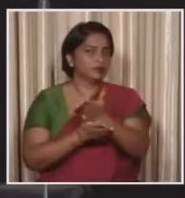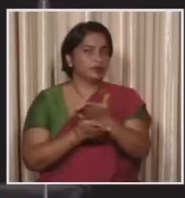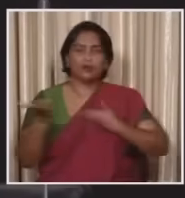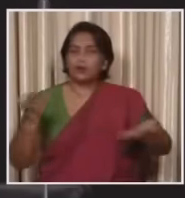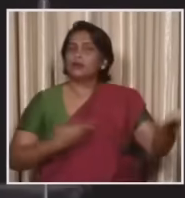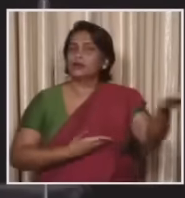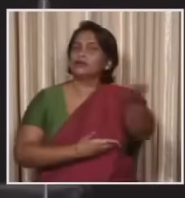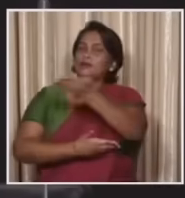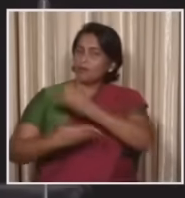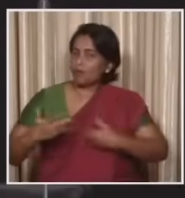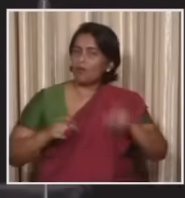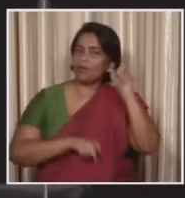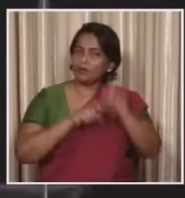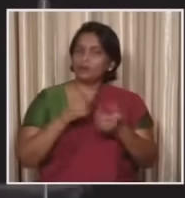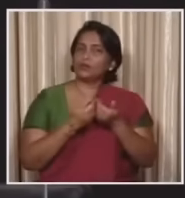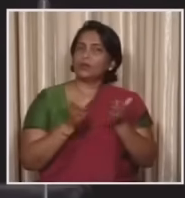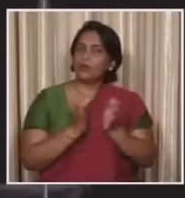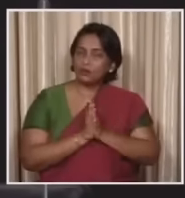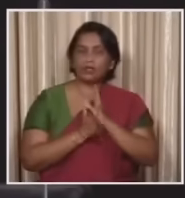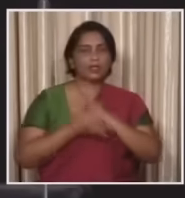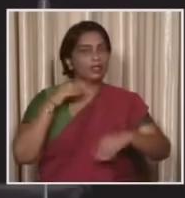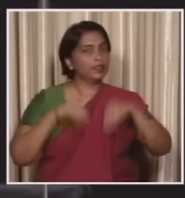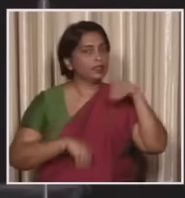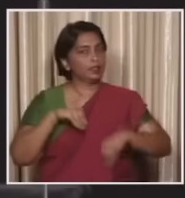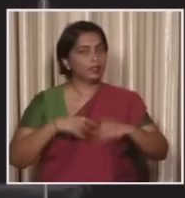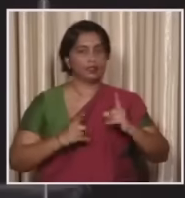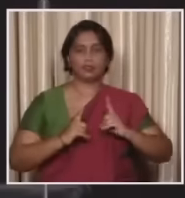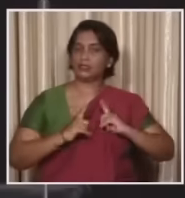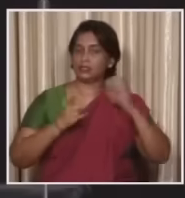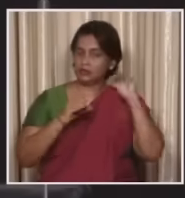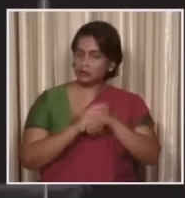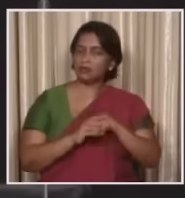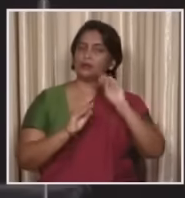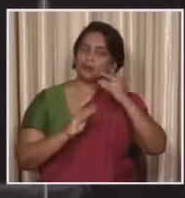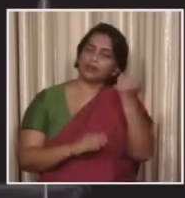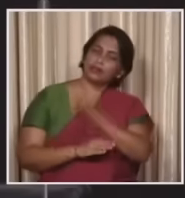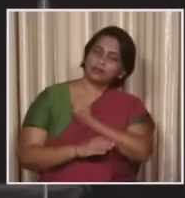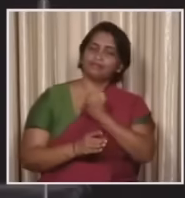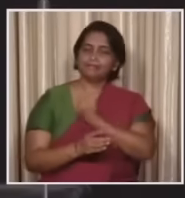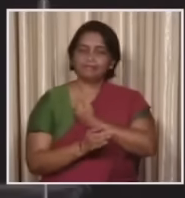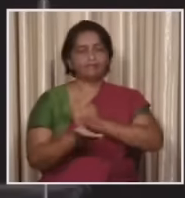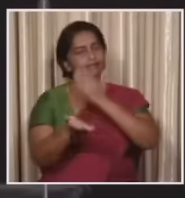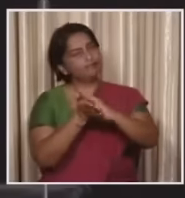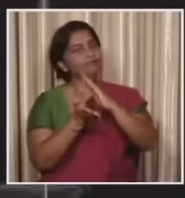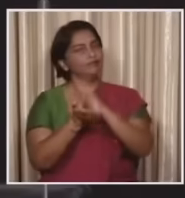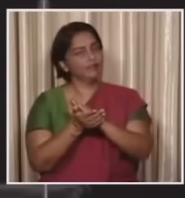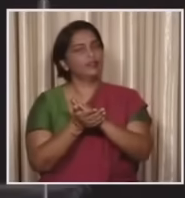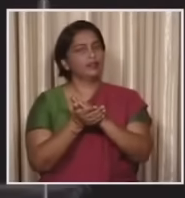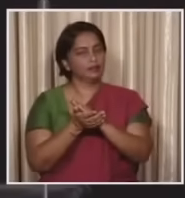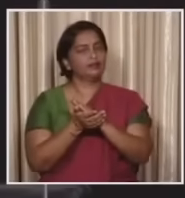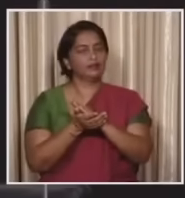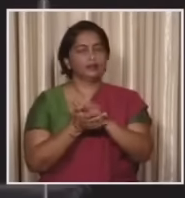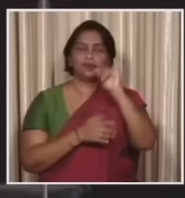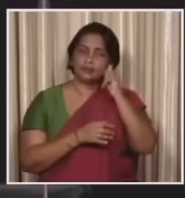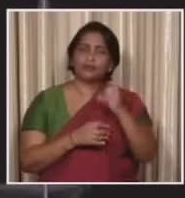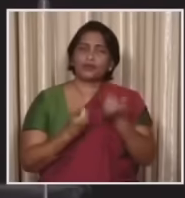හැම කෙනෙක්ම තමන්ගේ දේශපාලන ජීවිතය තුළ යම් යම් කැපකිරීම් කළ කැපවීම් වෙලා